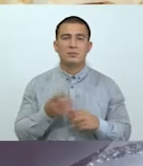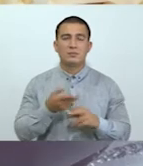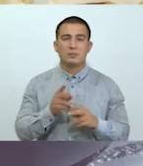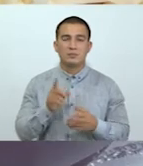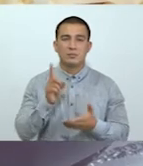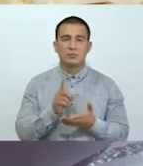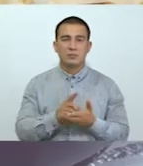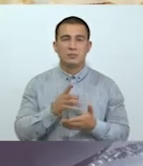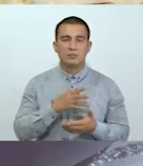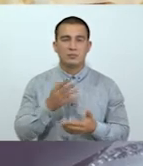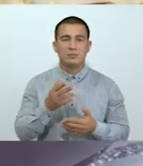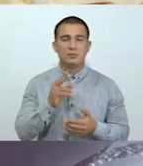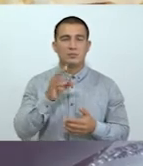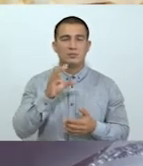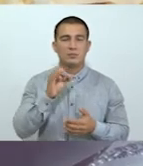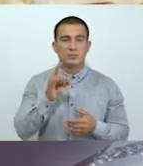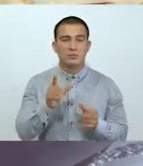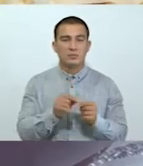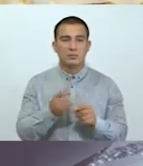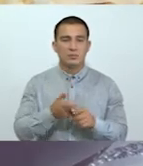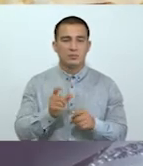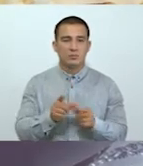Albatta, pitsa pishloq bilan juda ham mazali.